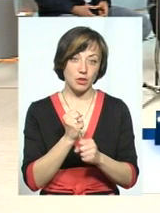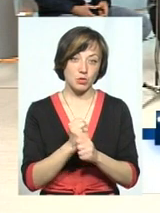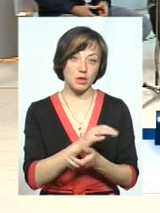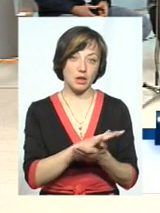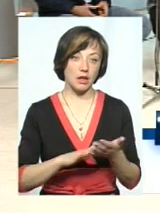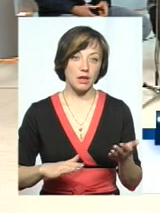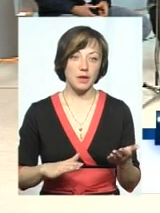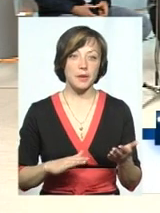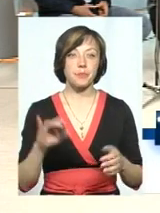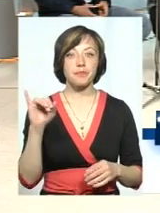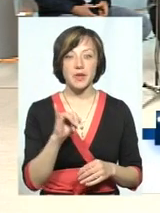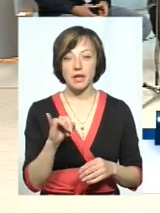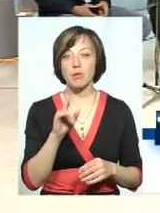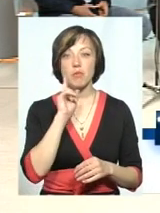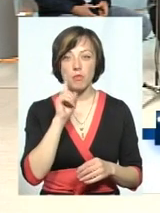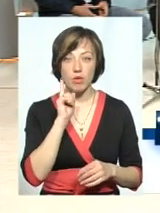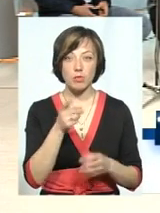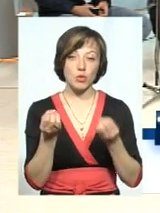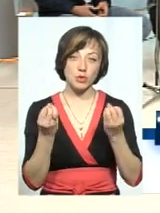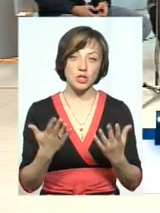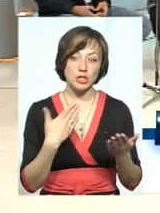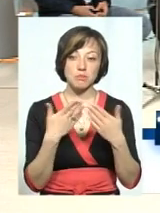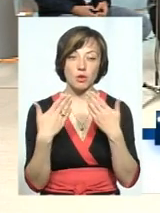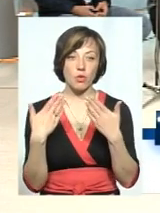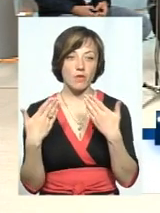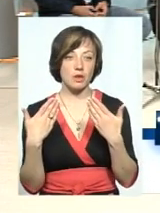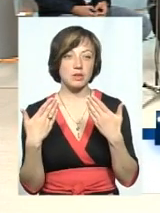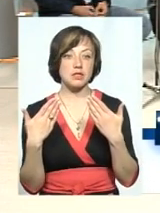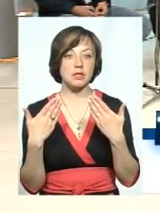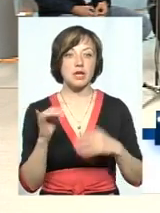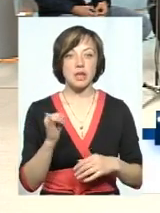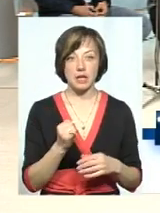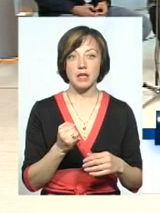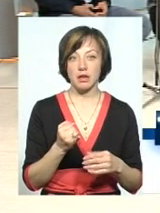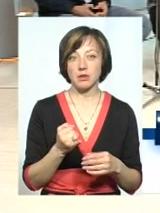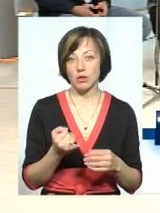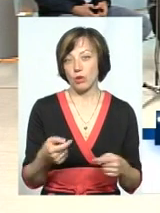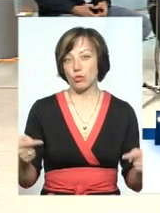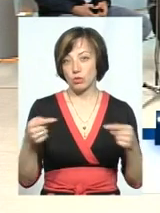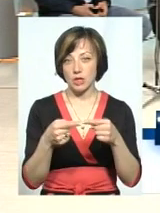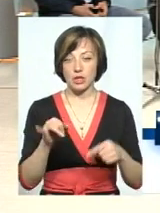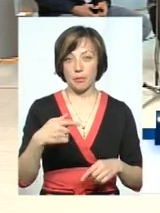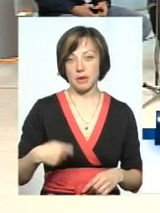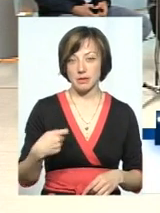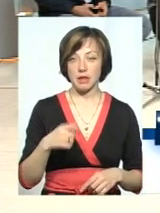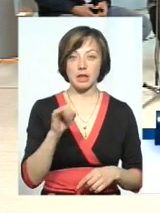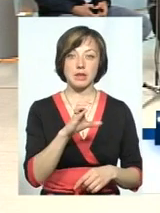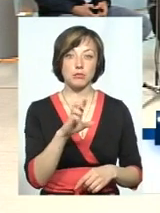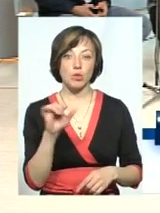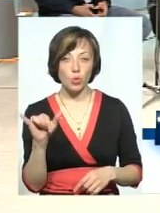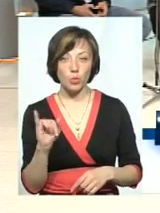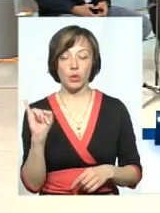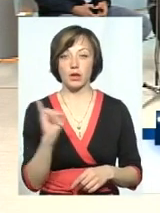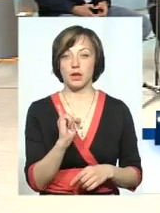далі, тому подібне. І молоді там простіше спілкуватися. Да? І я звинувачую однозначно і президента, і СБУ,